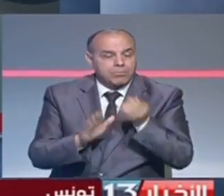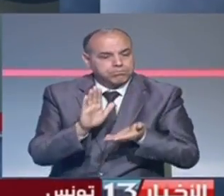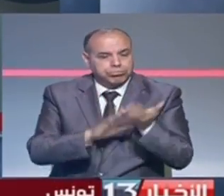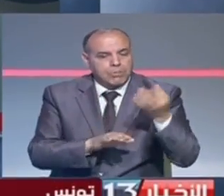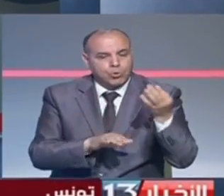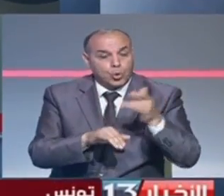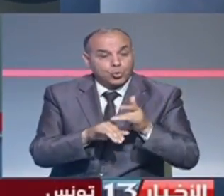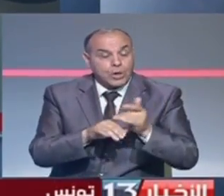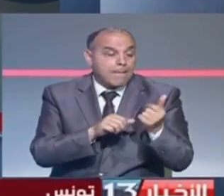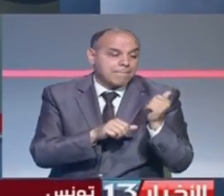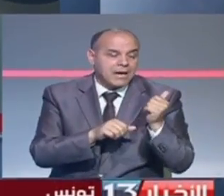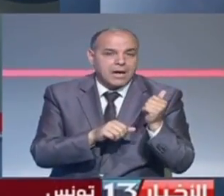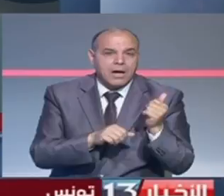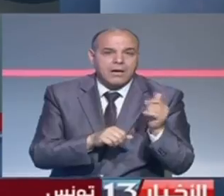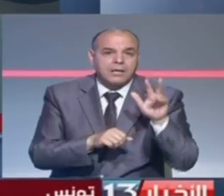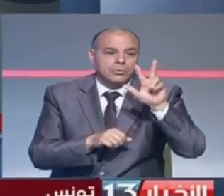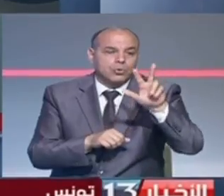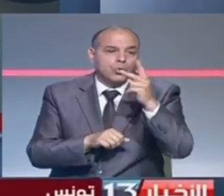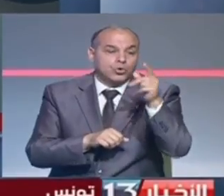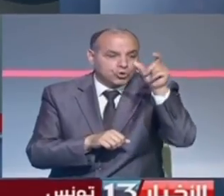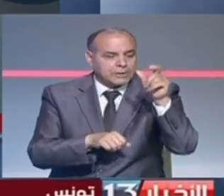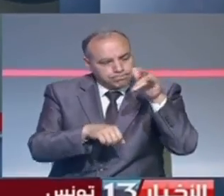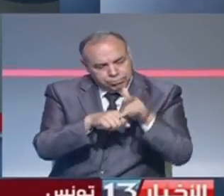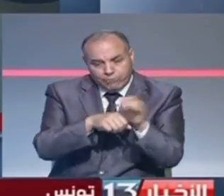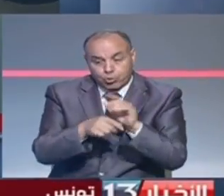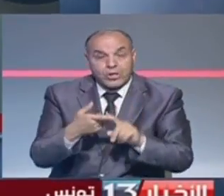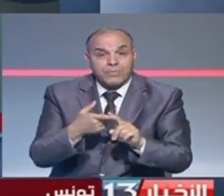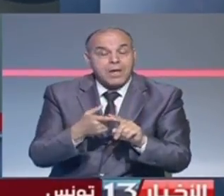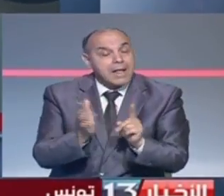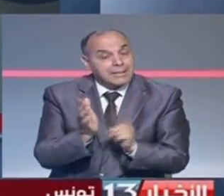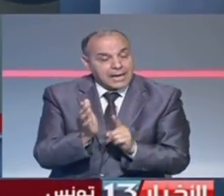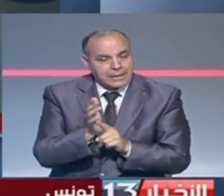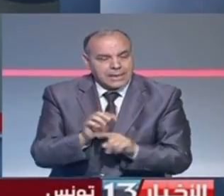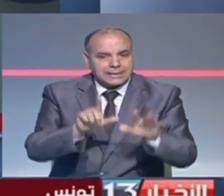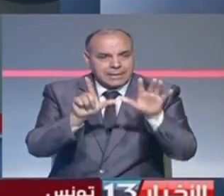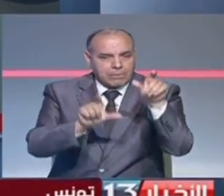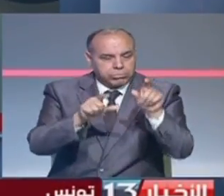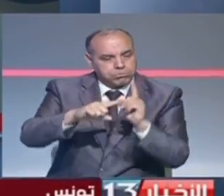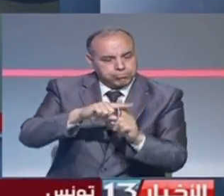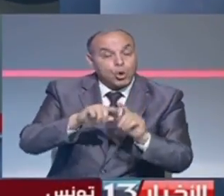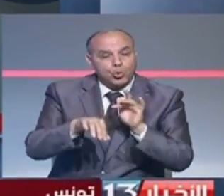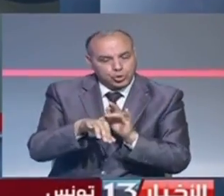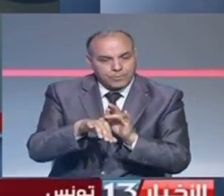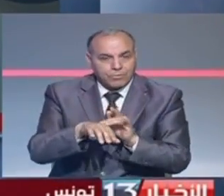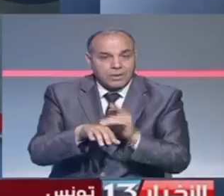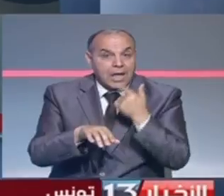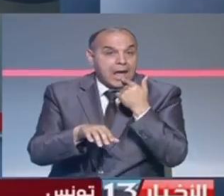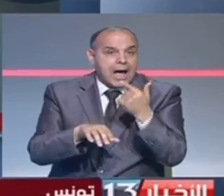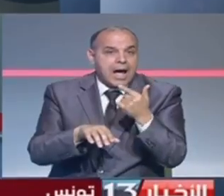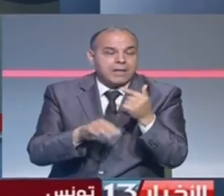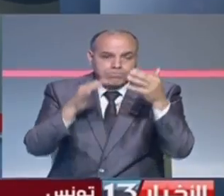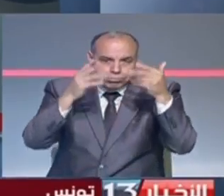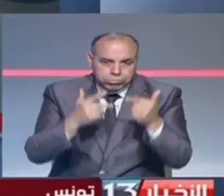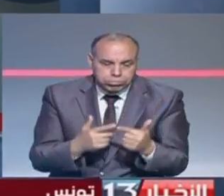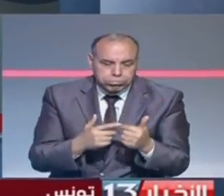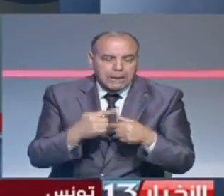عدد الاصابات امس الى اثنين وثلاثين حاله بعد تاكد سبع حالات ايجابيه وتبرز الارقام